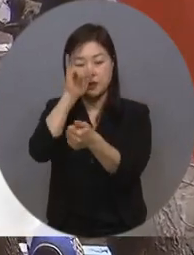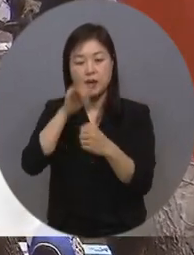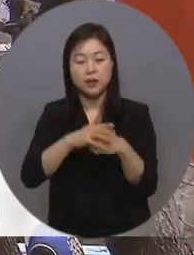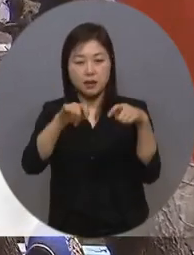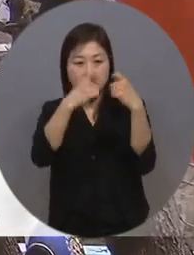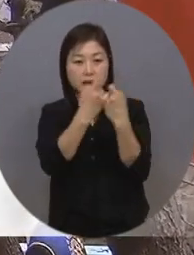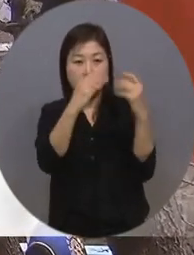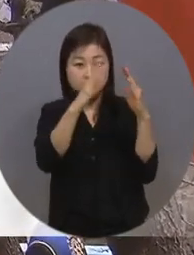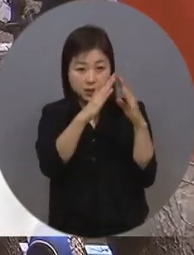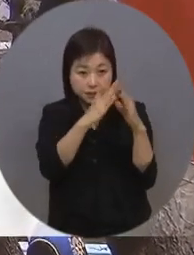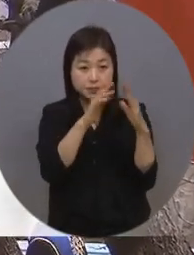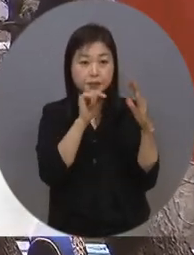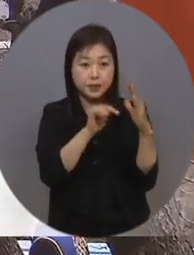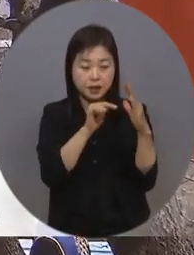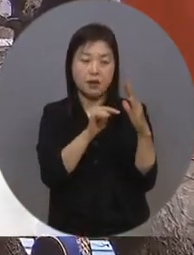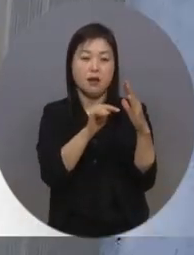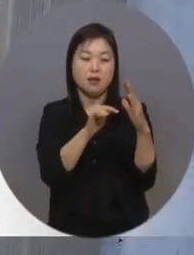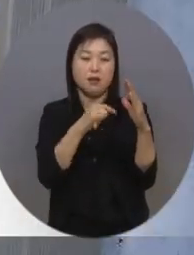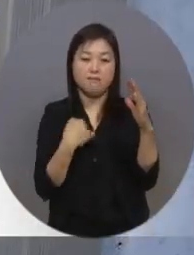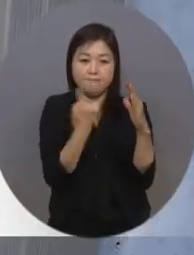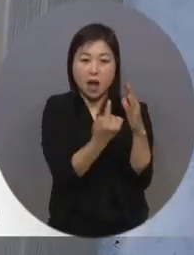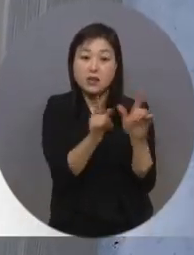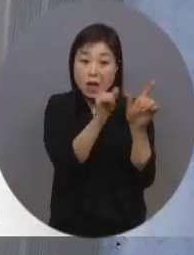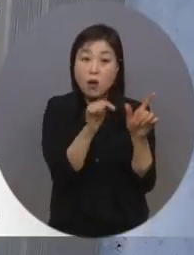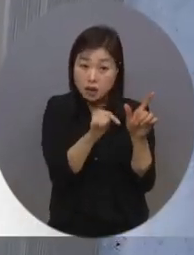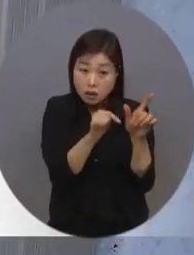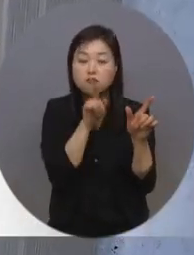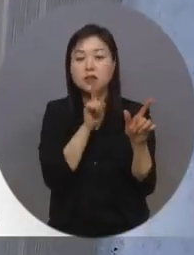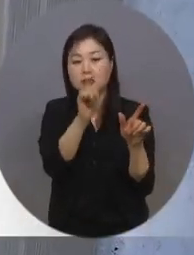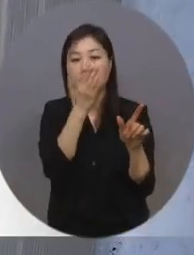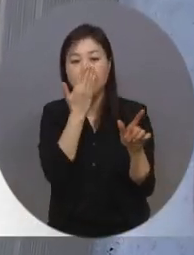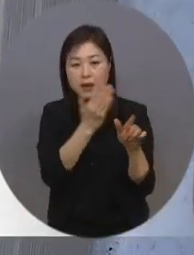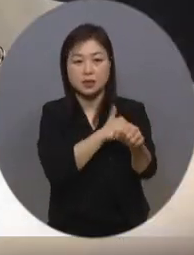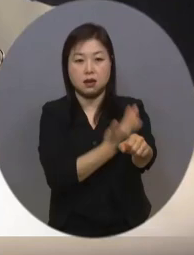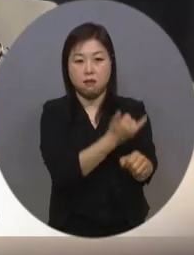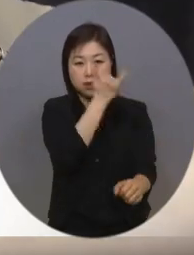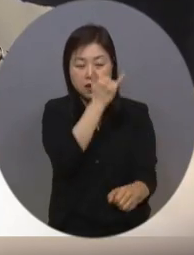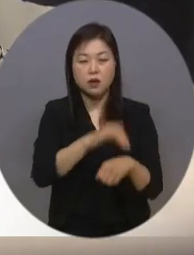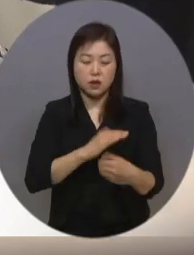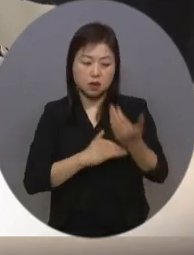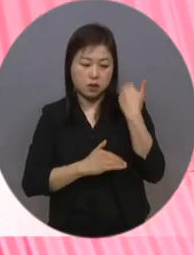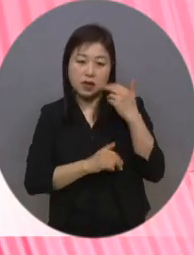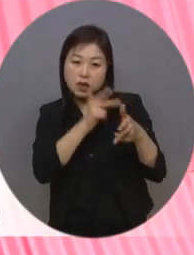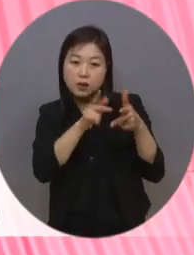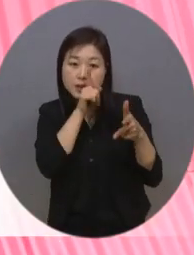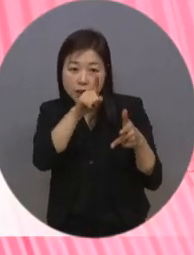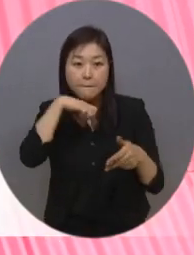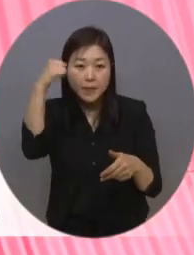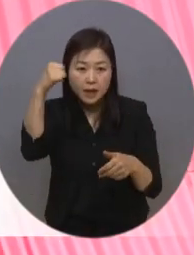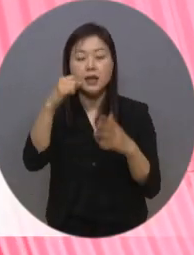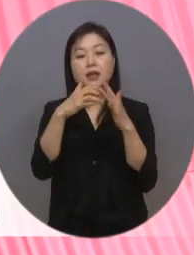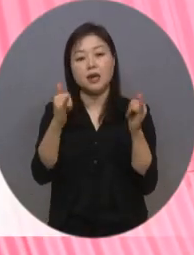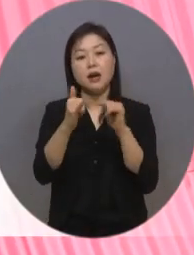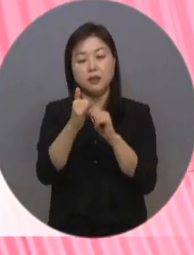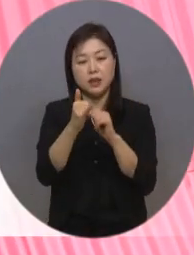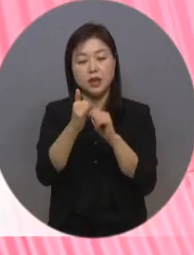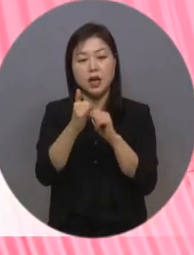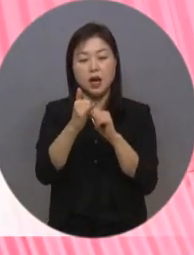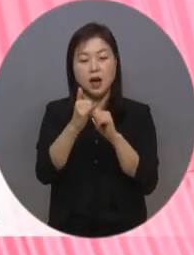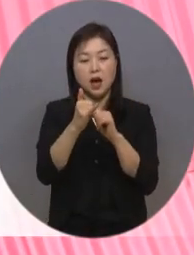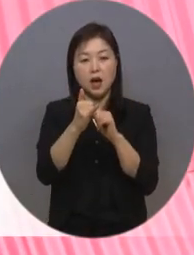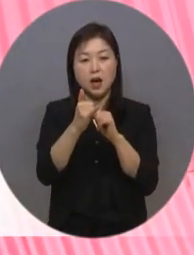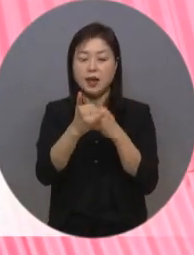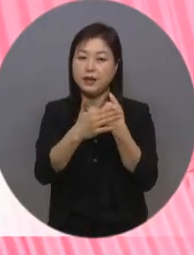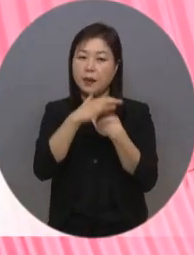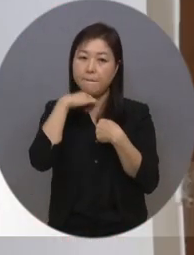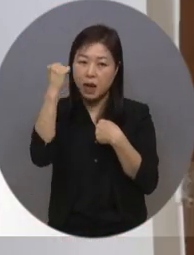경우 해당 주택에 거주 중이어야 신청할 수 있으며 이전에 사업에 참여했던 가구는 지원받은 해로부터 2년이